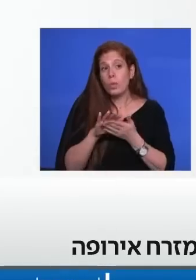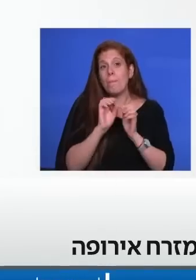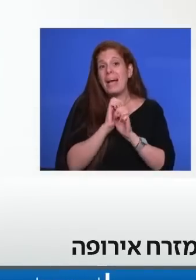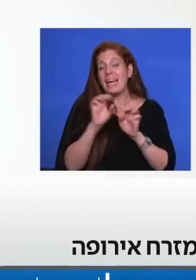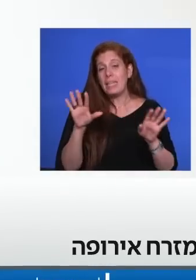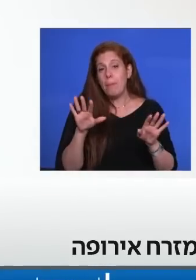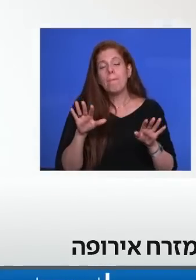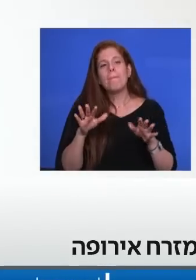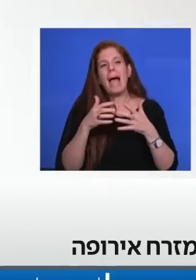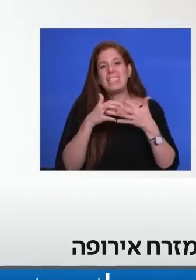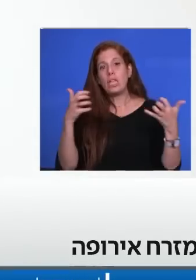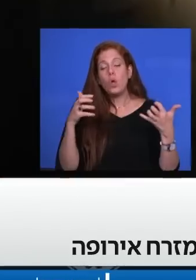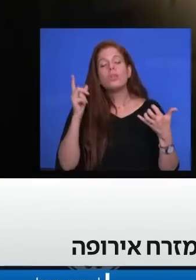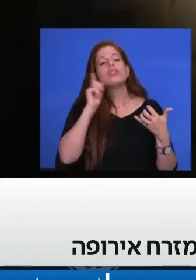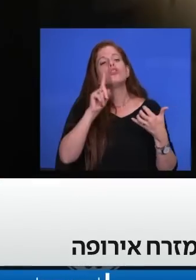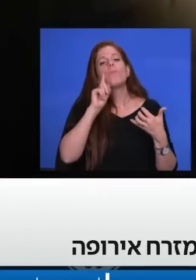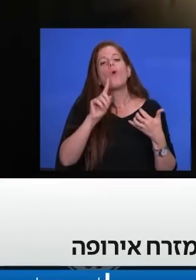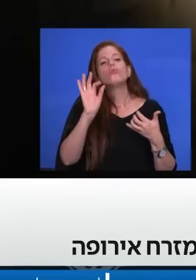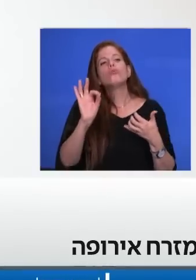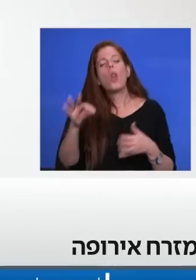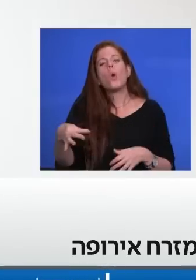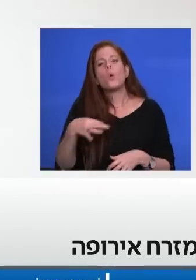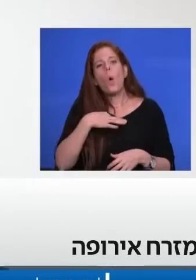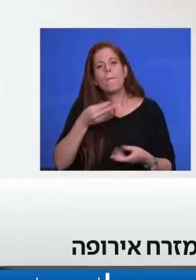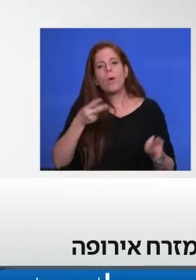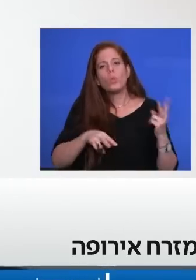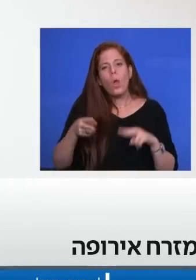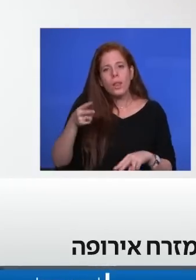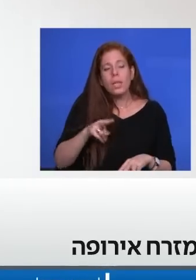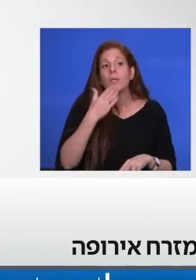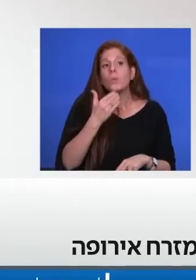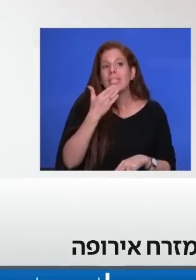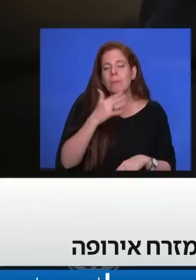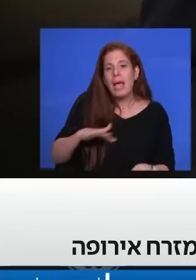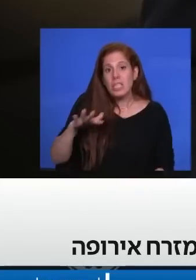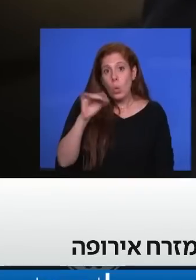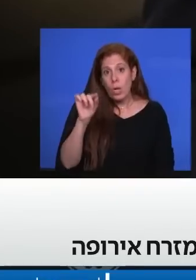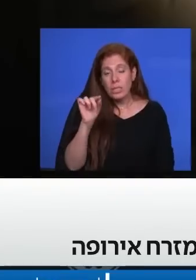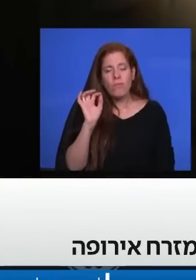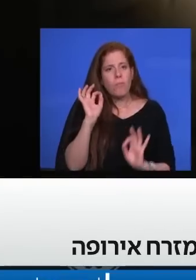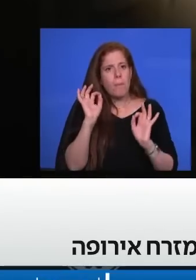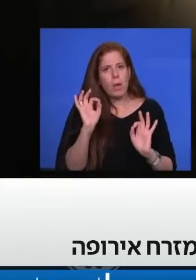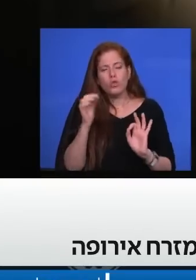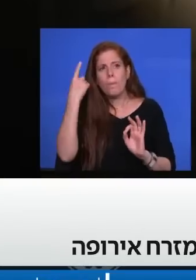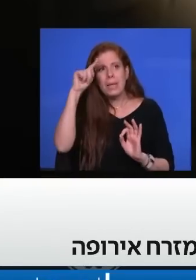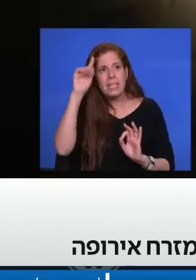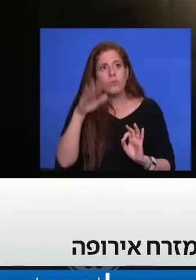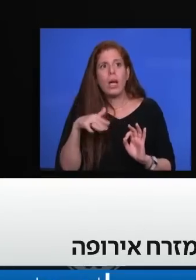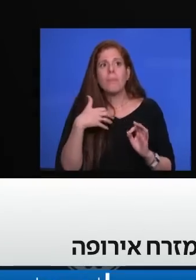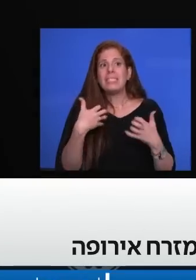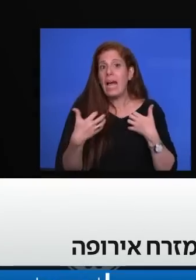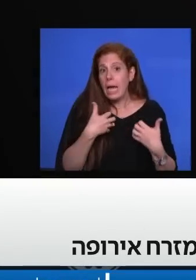של הקבוצה, את שמות של קורבנות יהודיים מהאזור הזה, וממש מיזם שגם שחקנים אנחנו